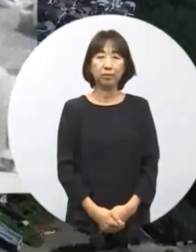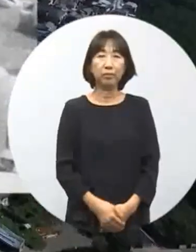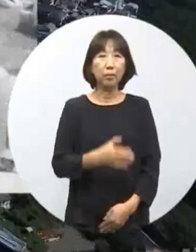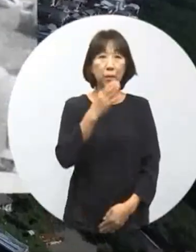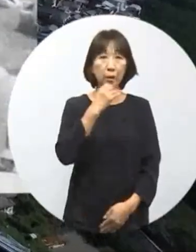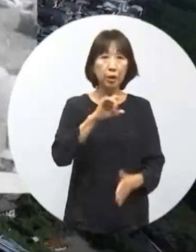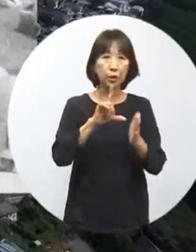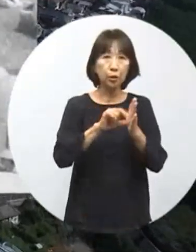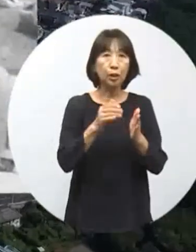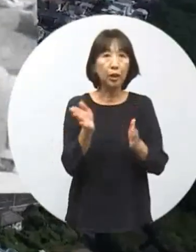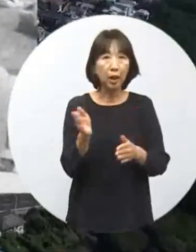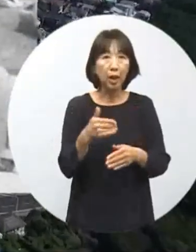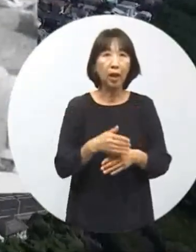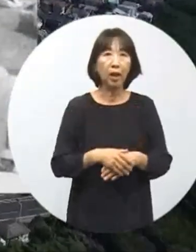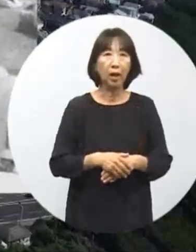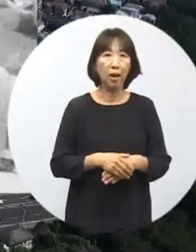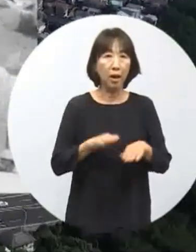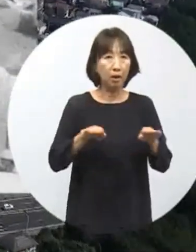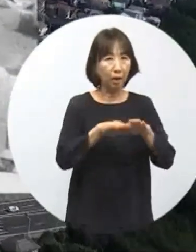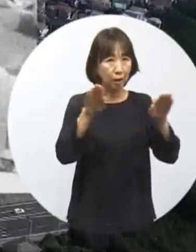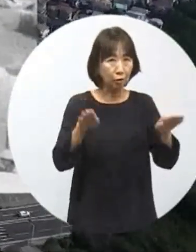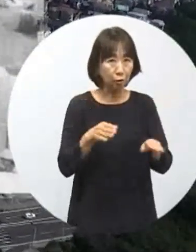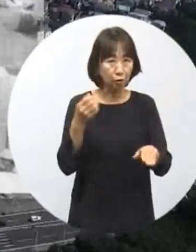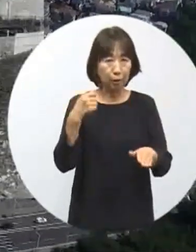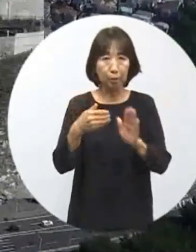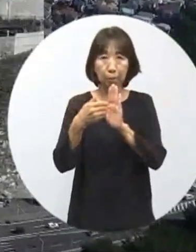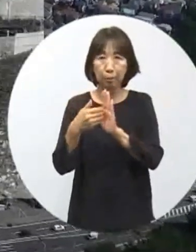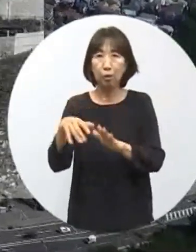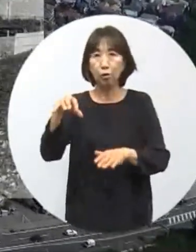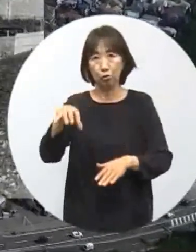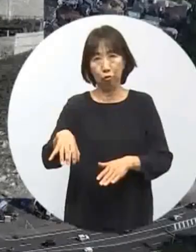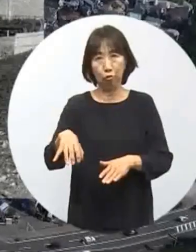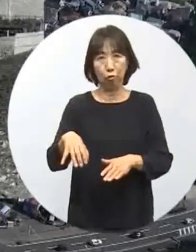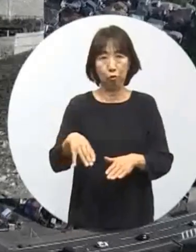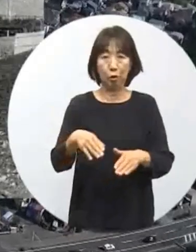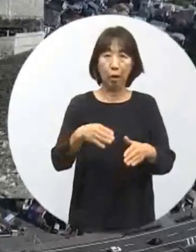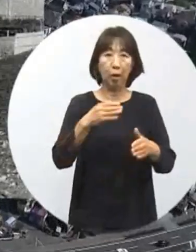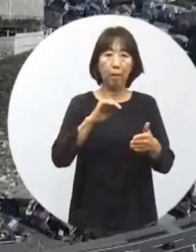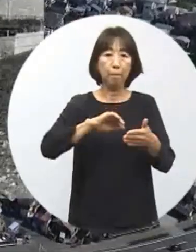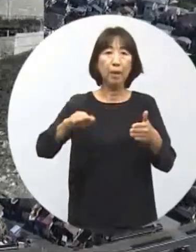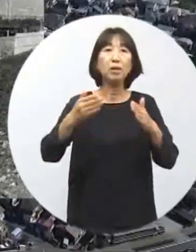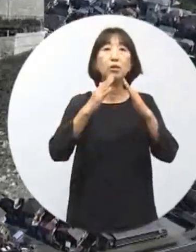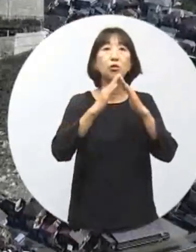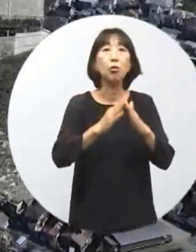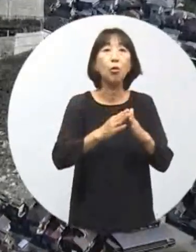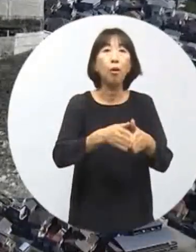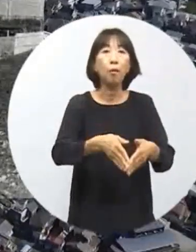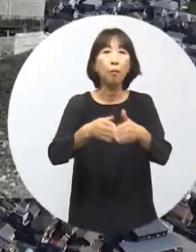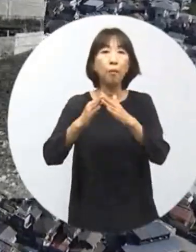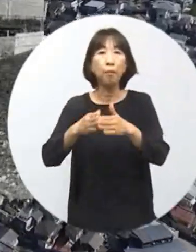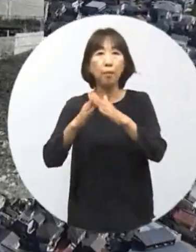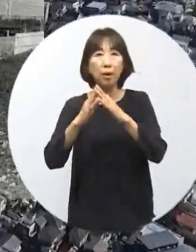明治時代から海水浴や避暑地として盛んに別荘が建てられた茅ヶ崎。